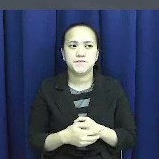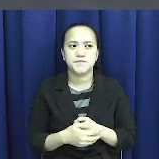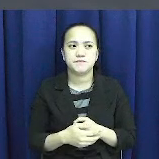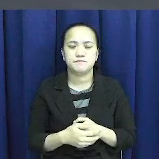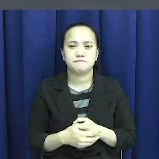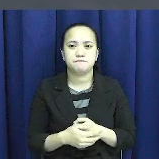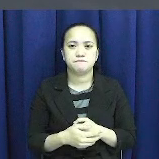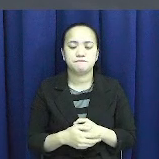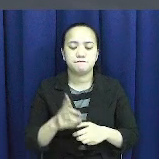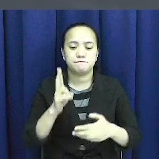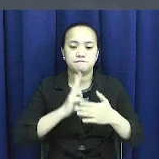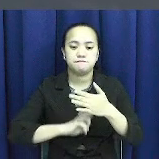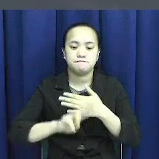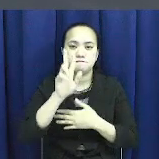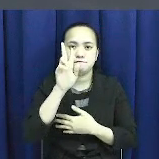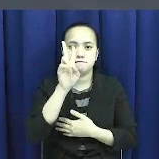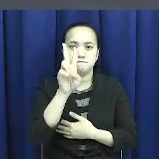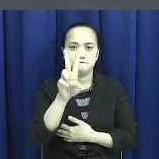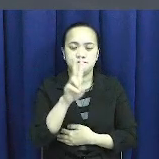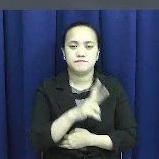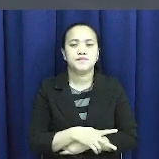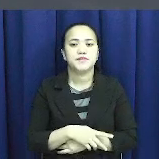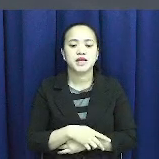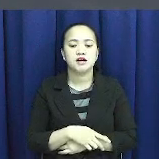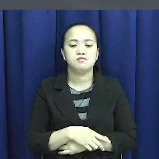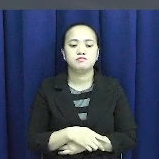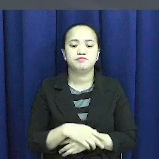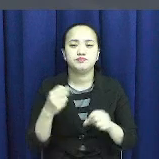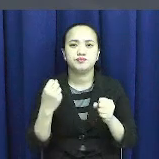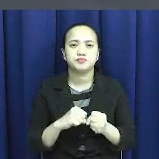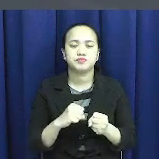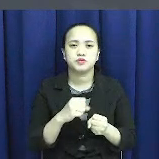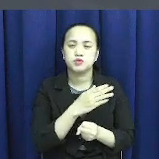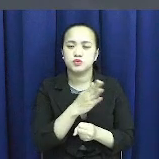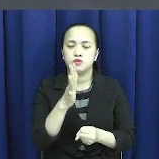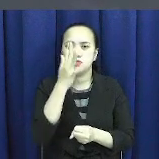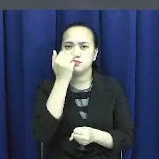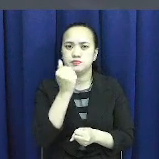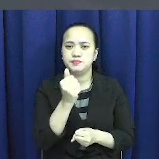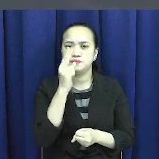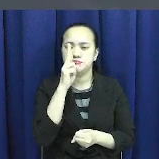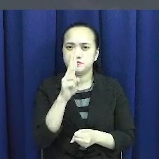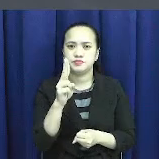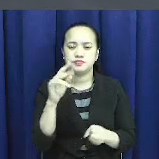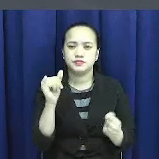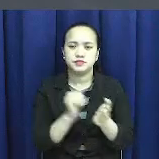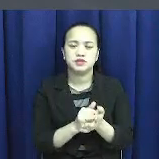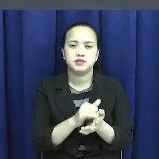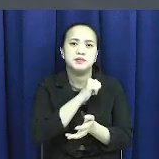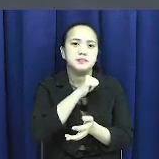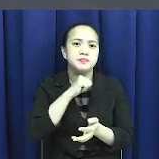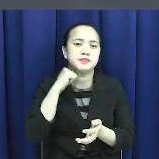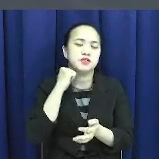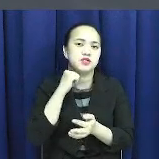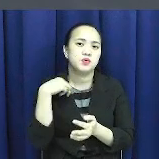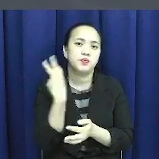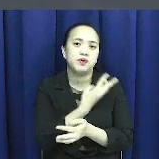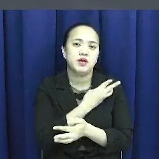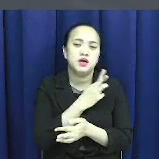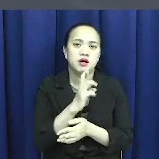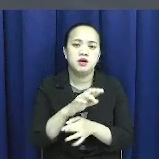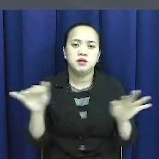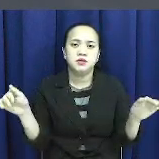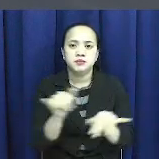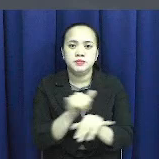number 2 po dito. So nakita po natin na yung priest po ay equal po tayo. Bawat isa po